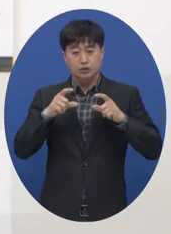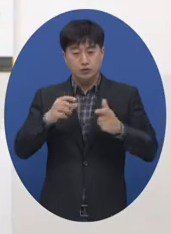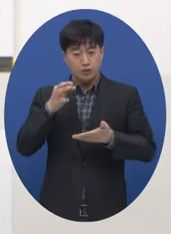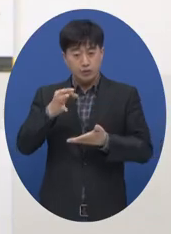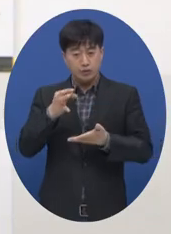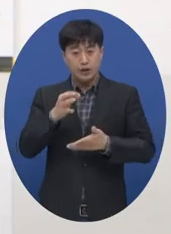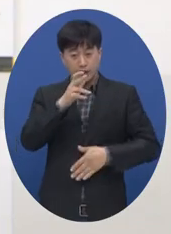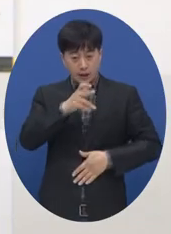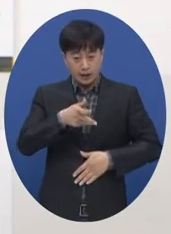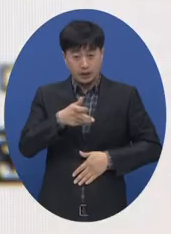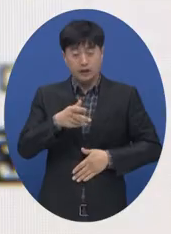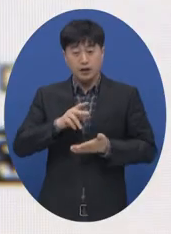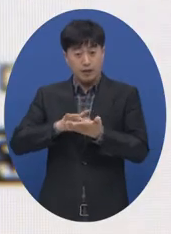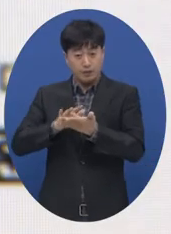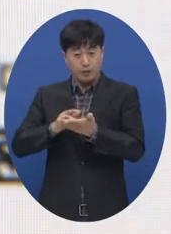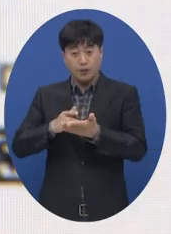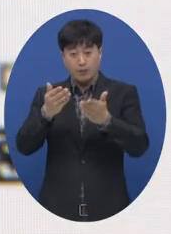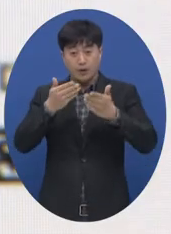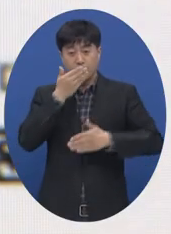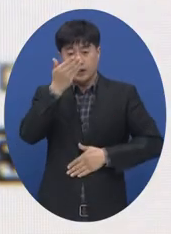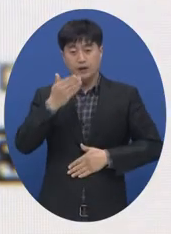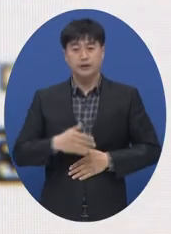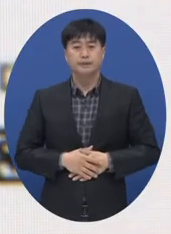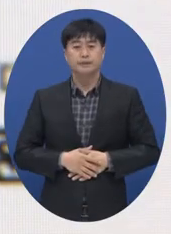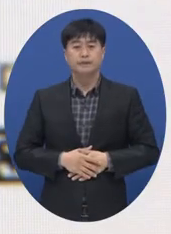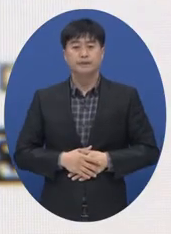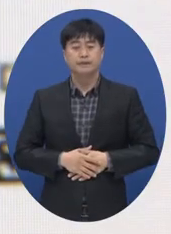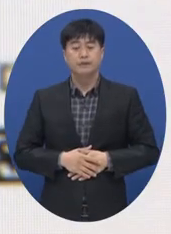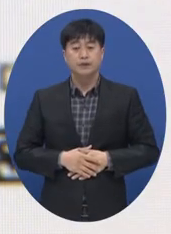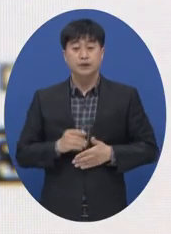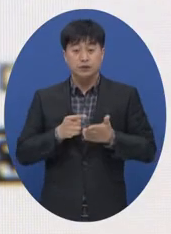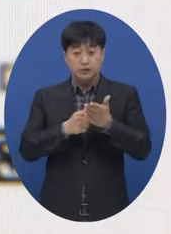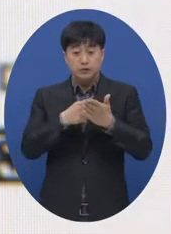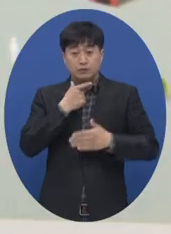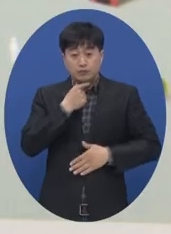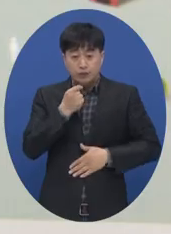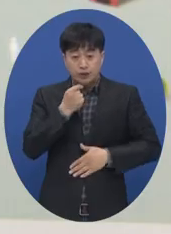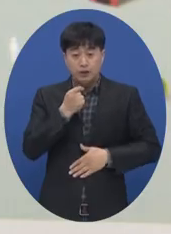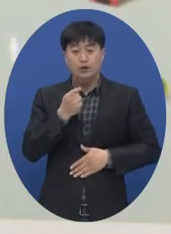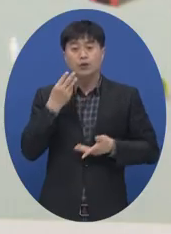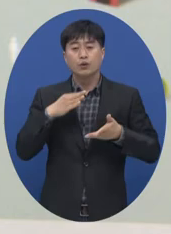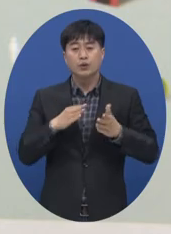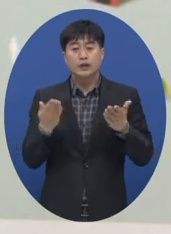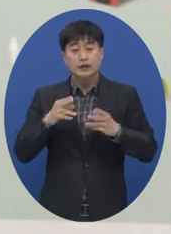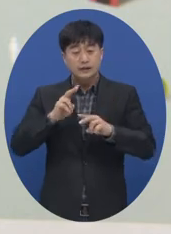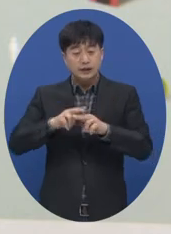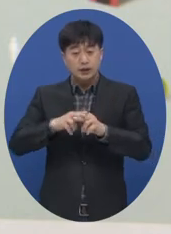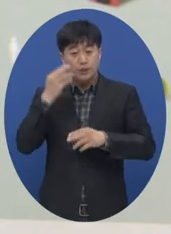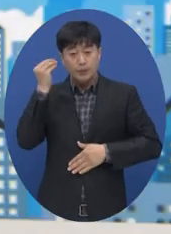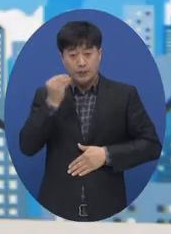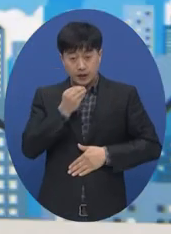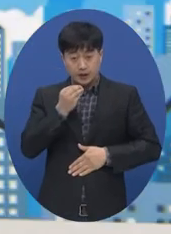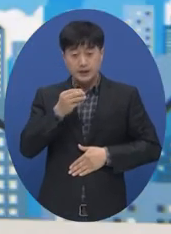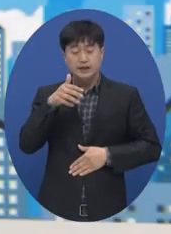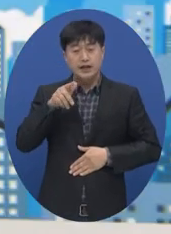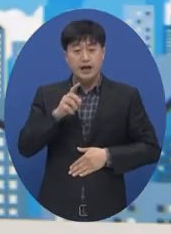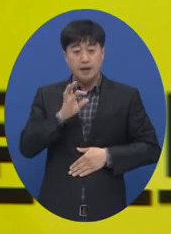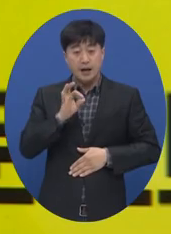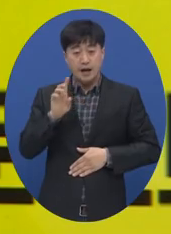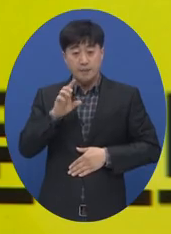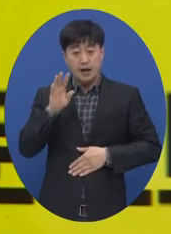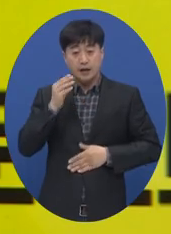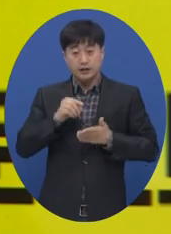화폐를 전자카드 또는 모바일 형태로 지급받을 수 있습니다 신청을 원하는 청년은 경우도 일자리 플랫폼 잡아